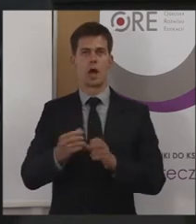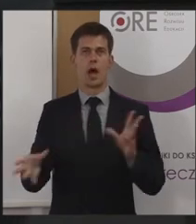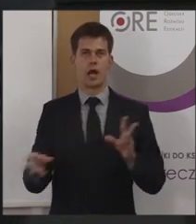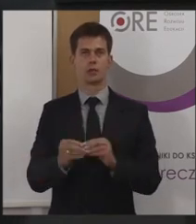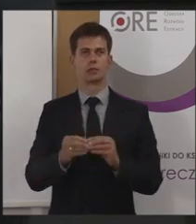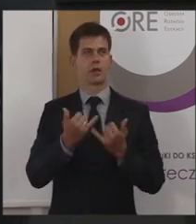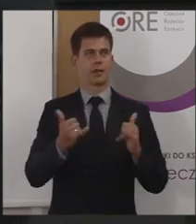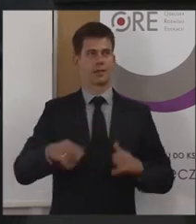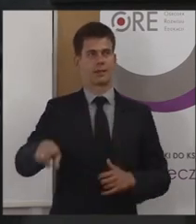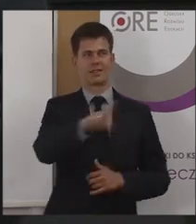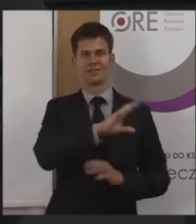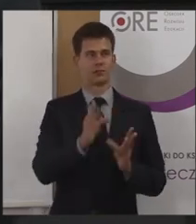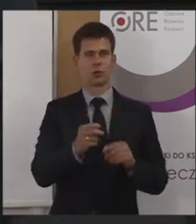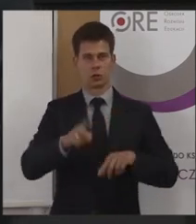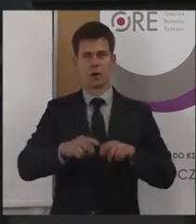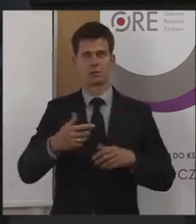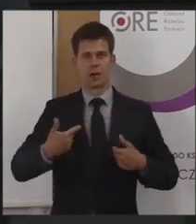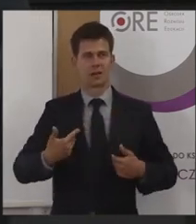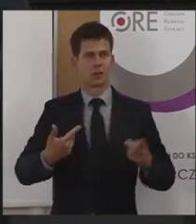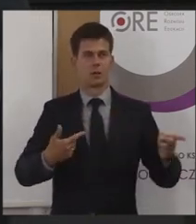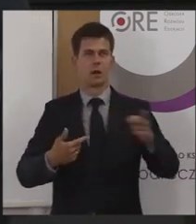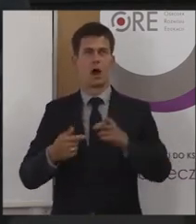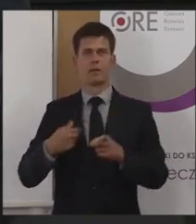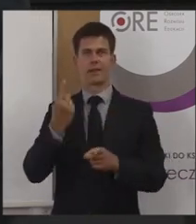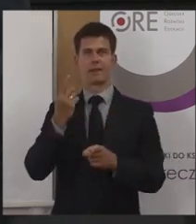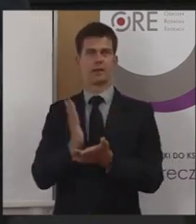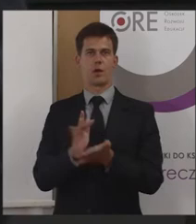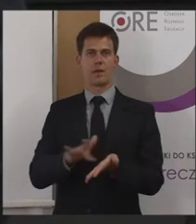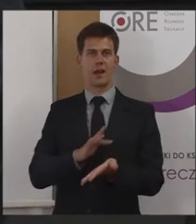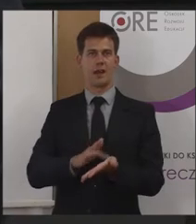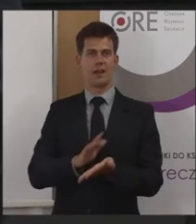niż wszyscy moi koledzy, posługujący się pismem Braille'a.